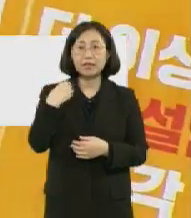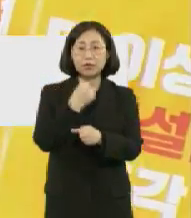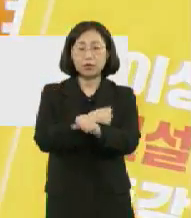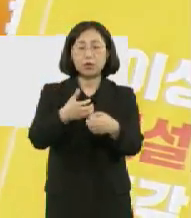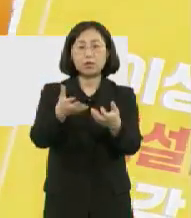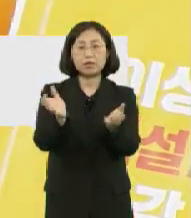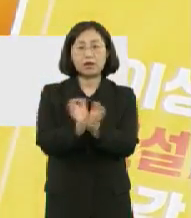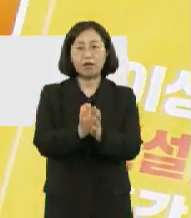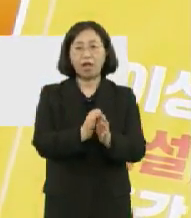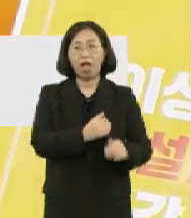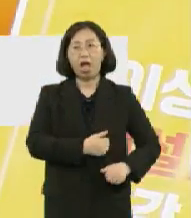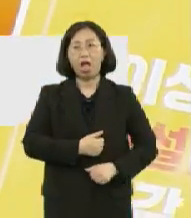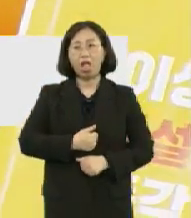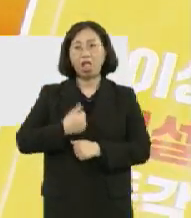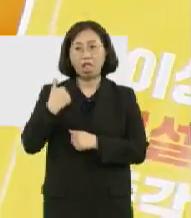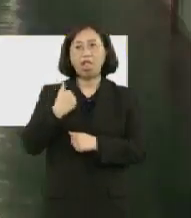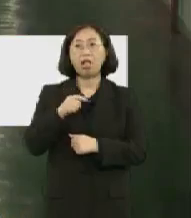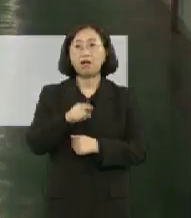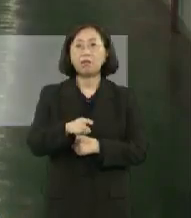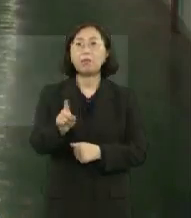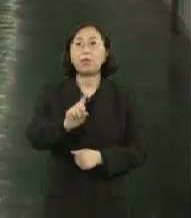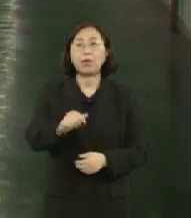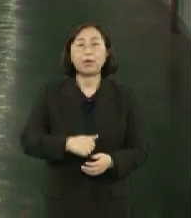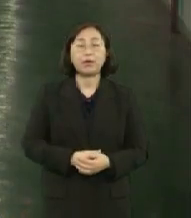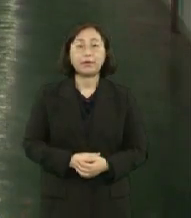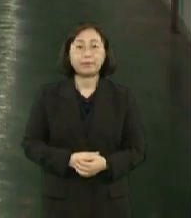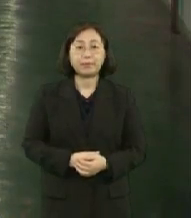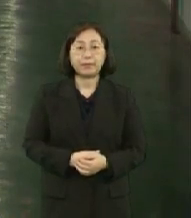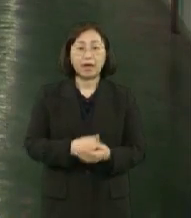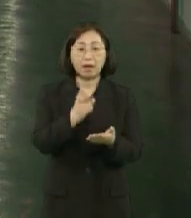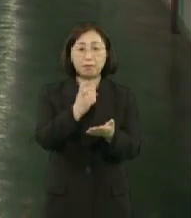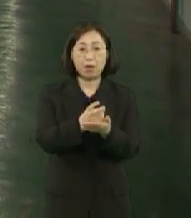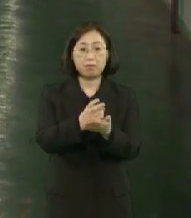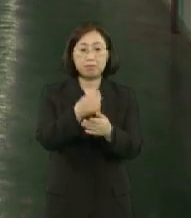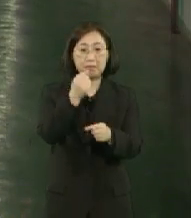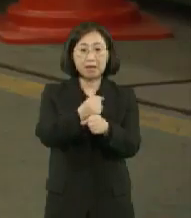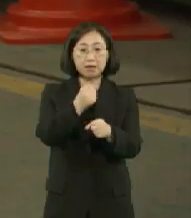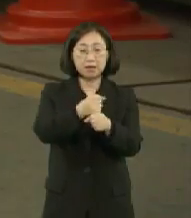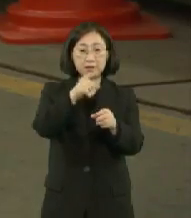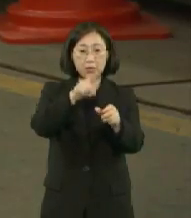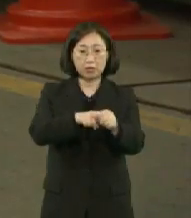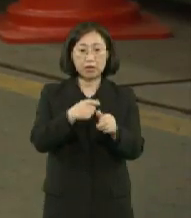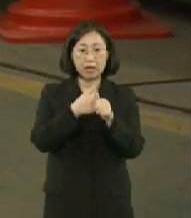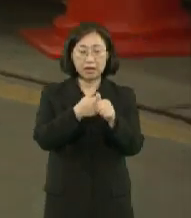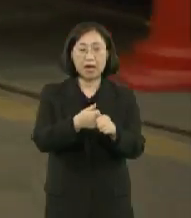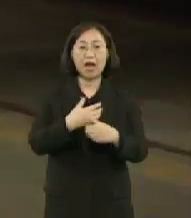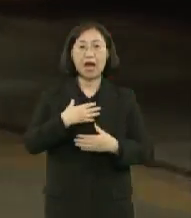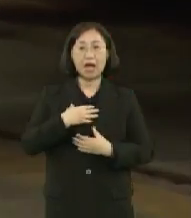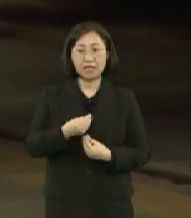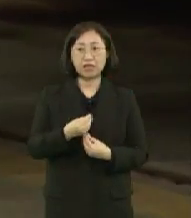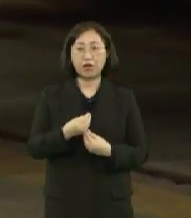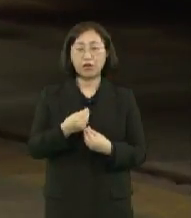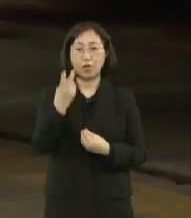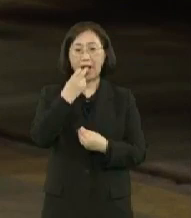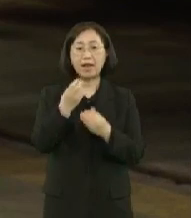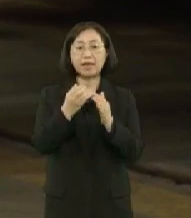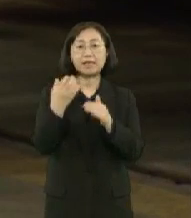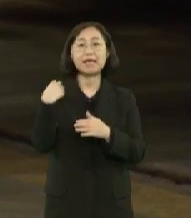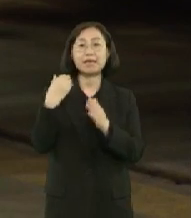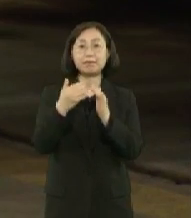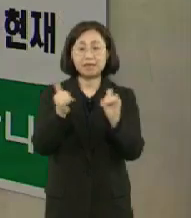안일한 행정은 계속되고 있습니다. 중대재해법 입법 목적에 따라 안전인력과 예산을